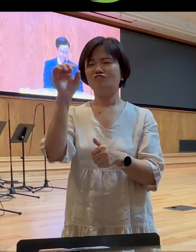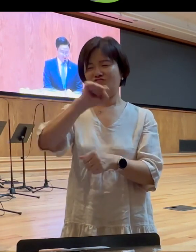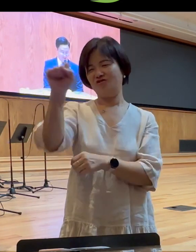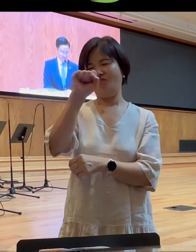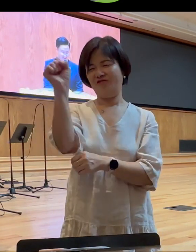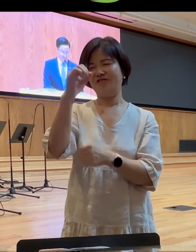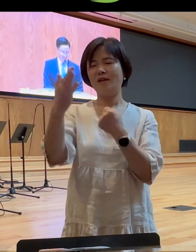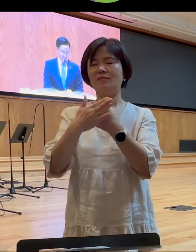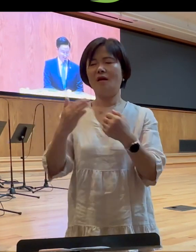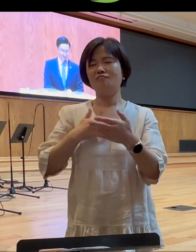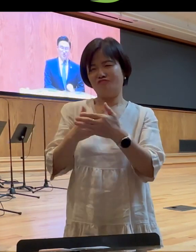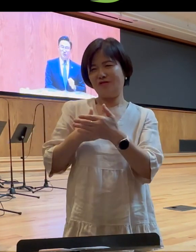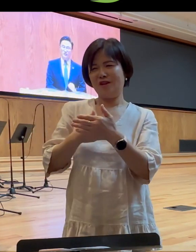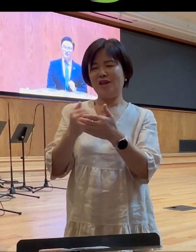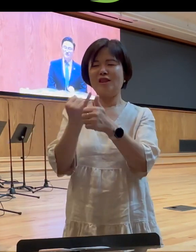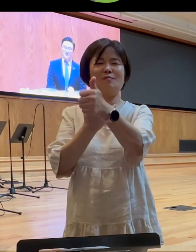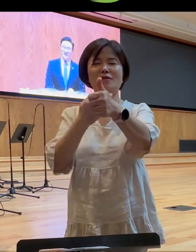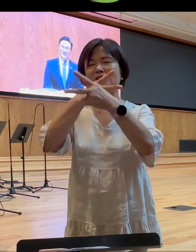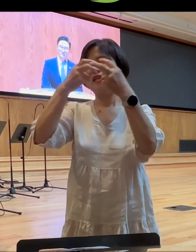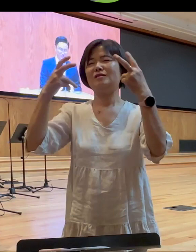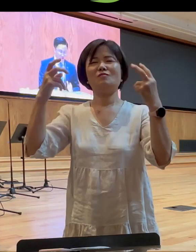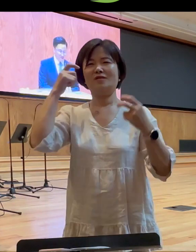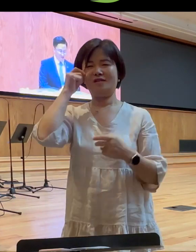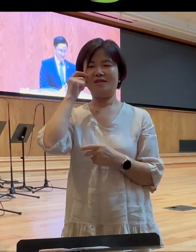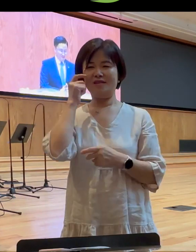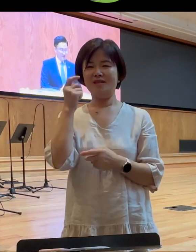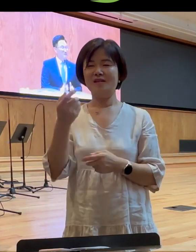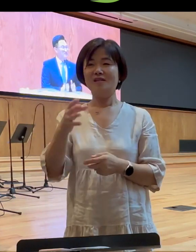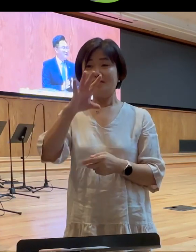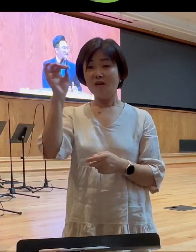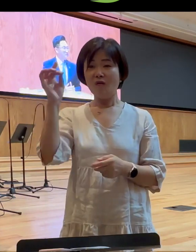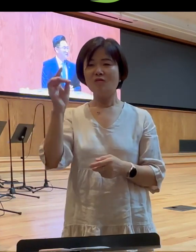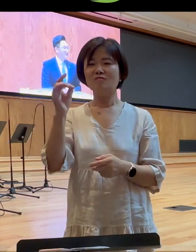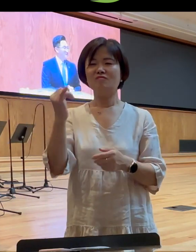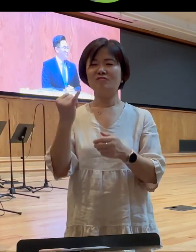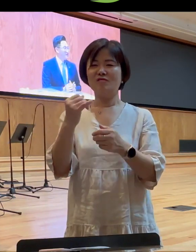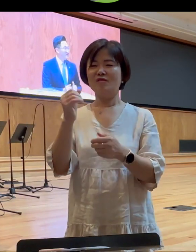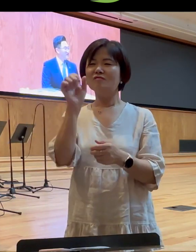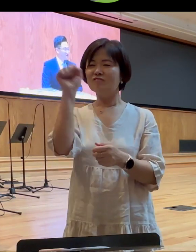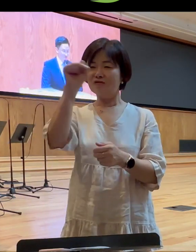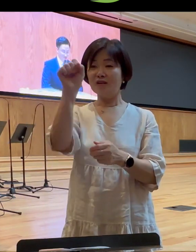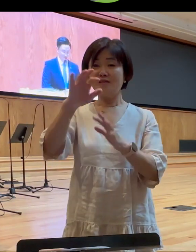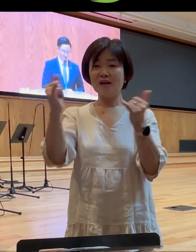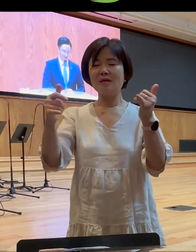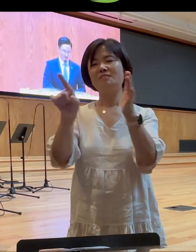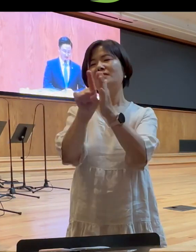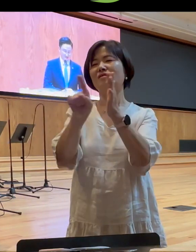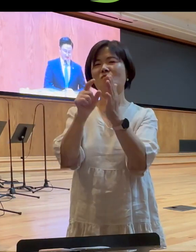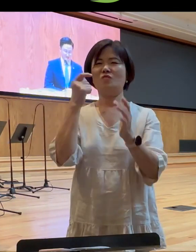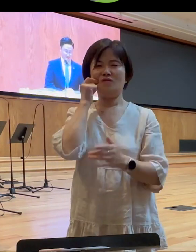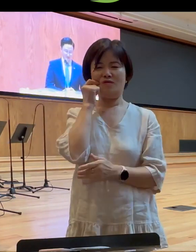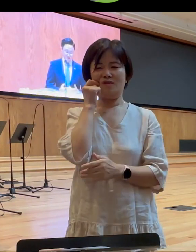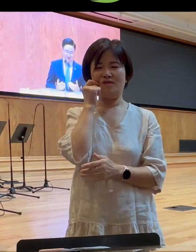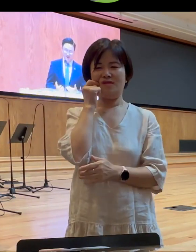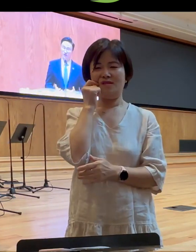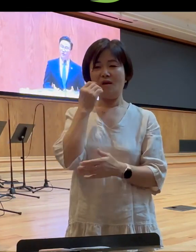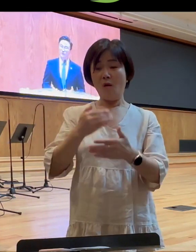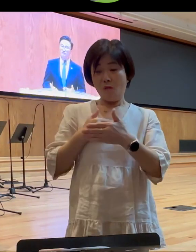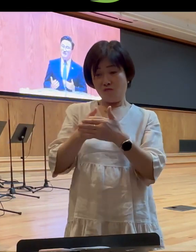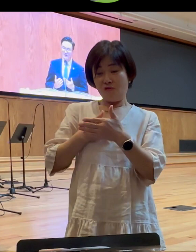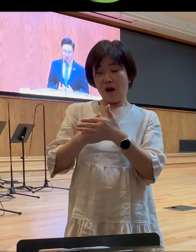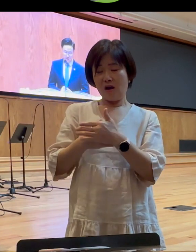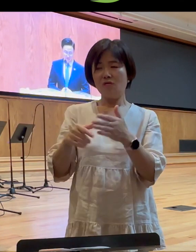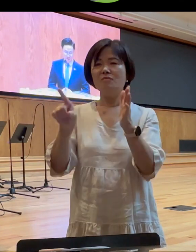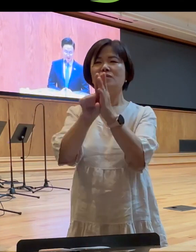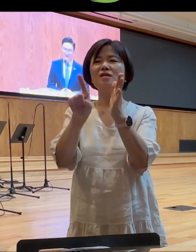때문입니다. 초보 운전자인 부인을 남편이 믿지 못해 불안해했던 것이죠. 여러분, 불안하고